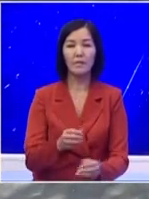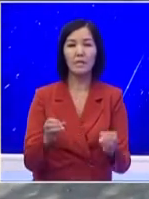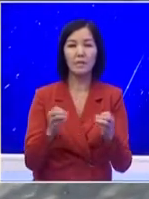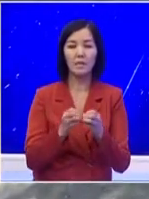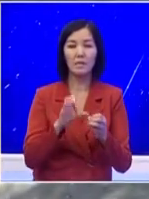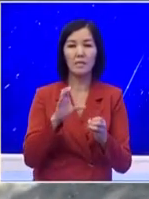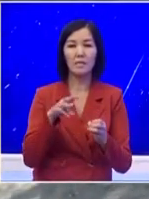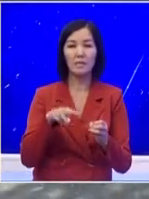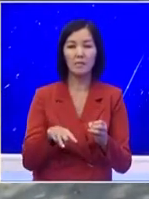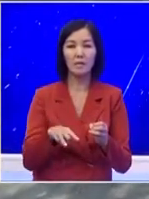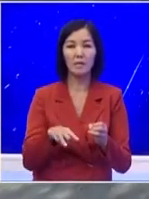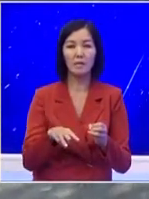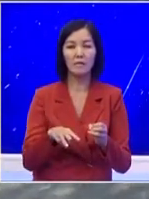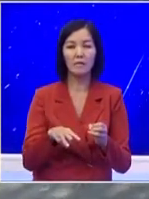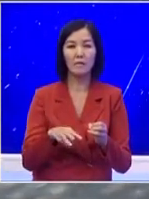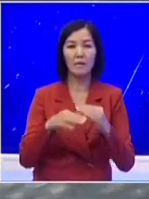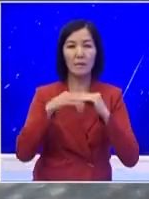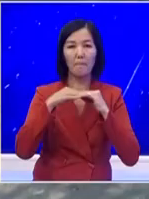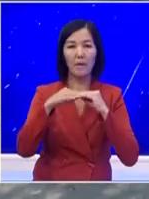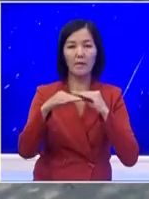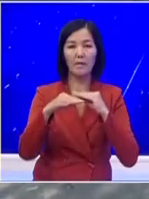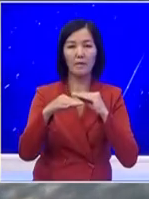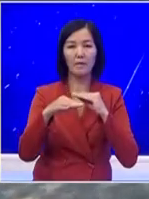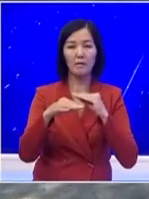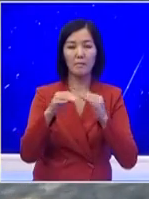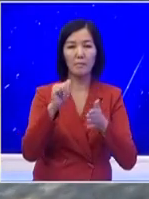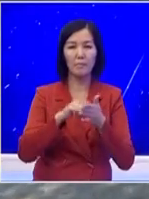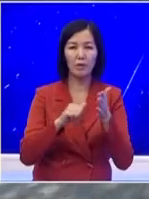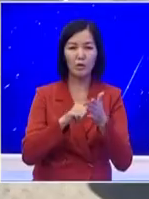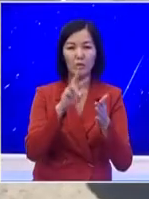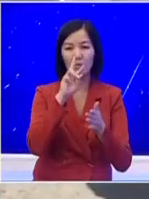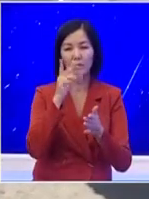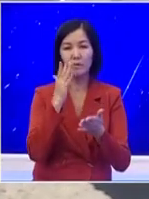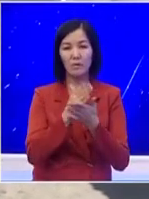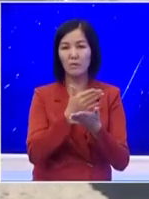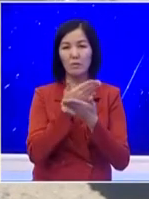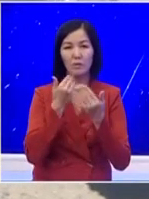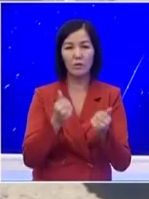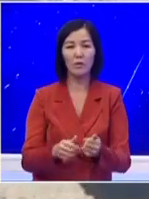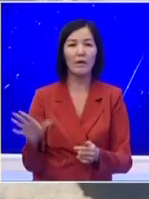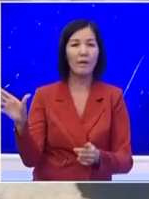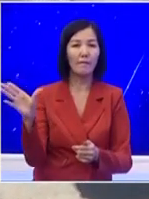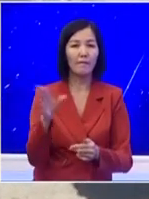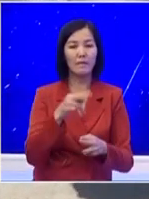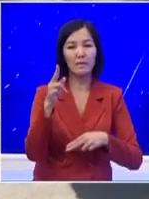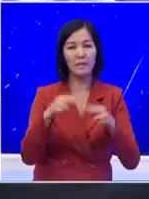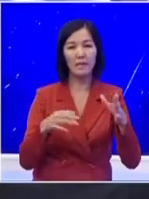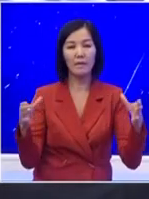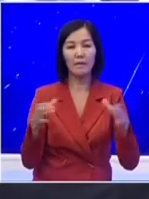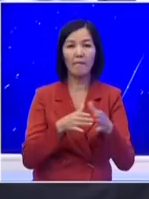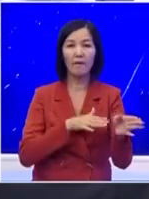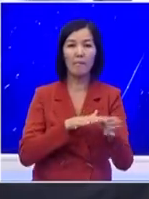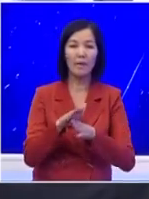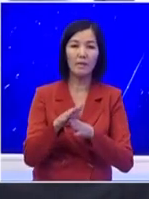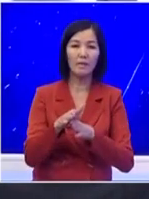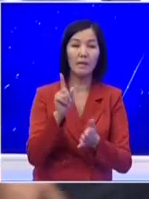толщина покрытия. Претензии какие-то были вообще? Нет. Однако не все подрядные организации выполняют